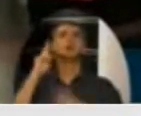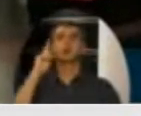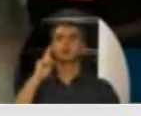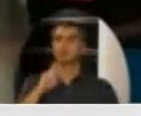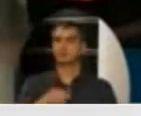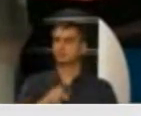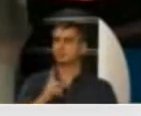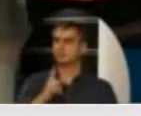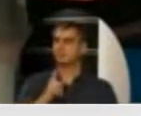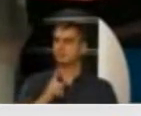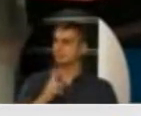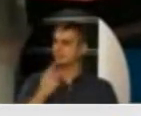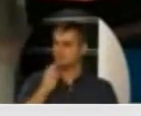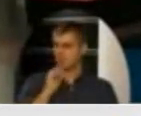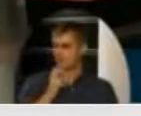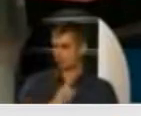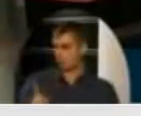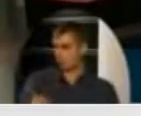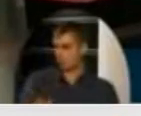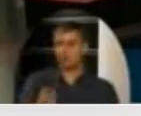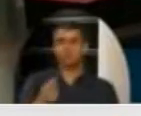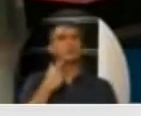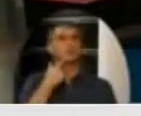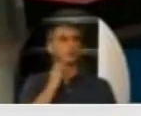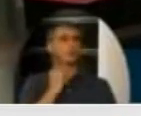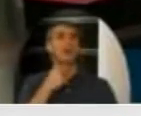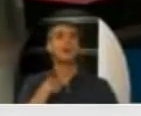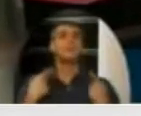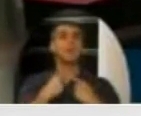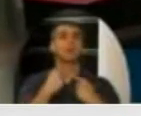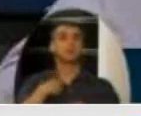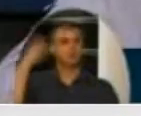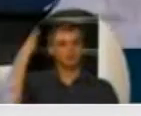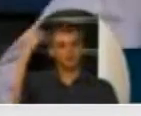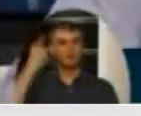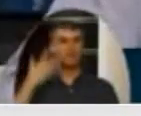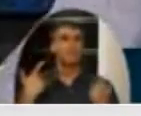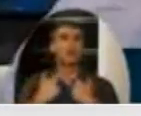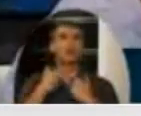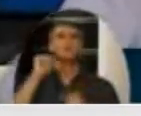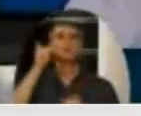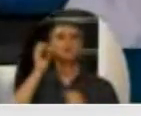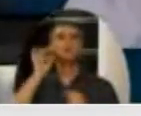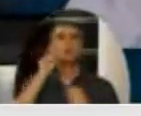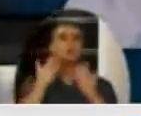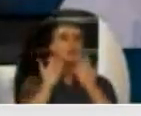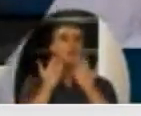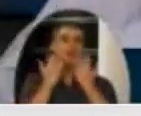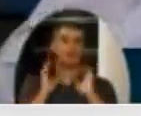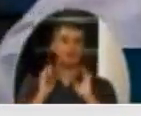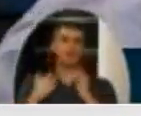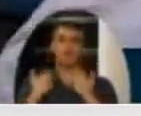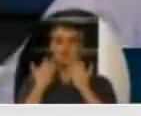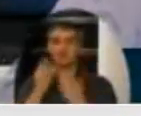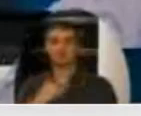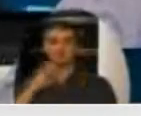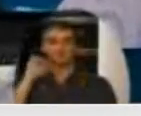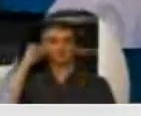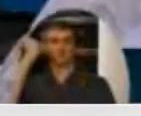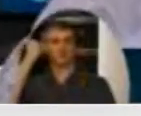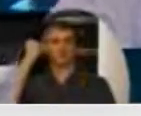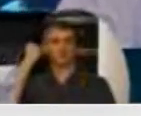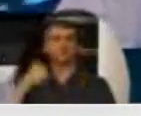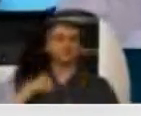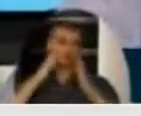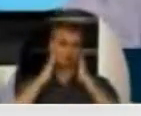מילה אחת. זה לא, בהחלט. הקרב, המלחמה בינינו לבין הפלסטינים הוא מלחמה קודם כל של נרטיבים. הנרטיב הציוני